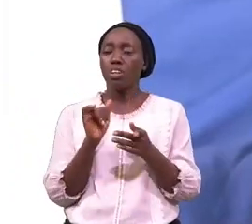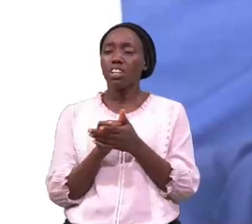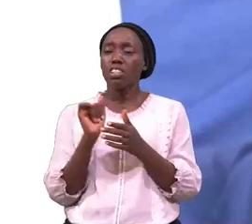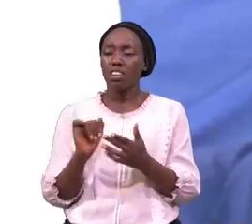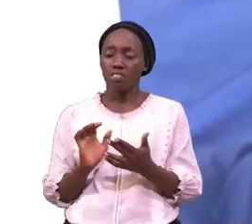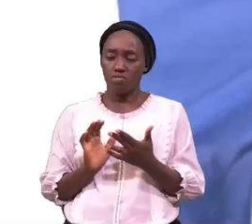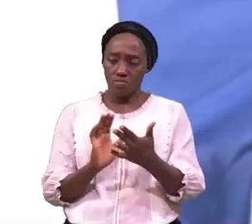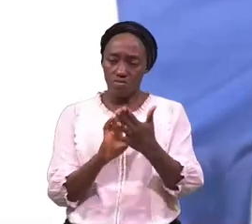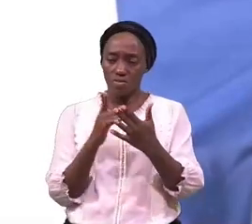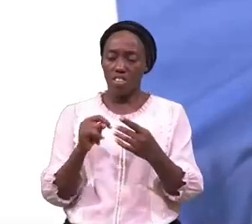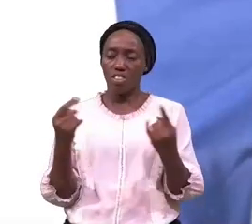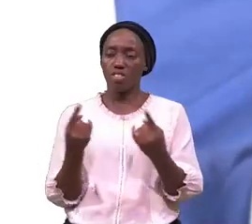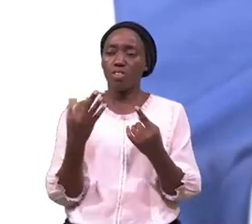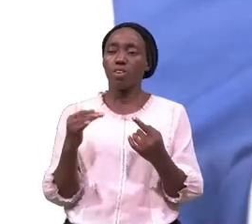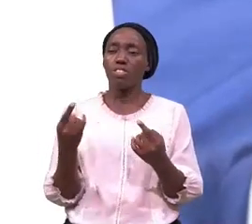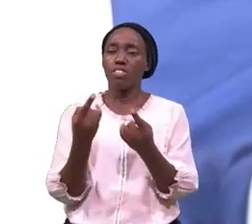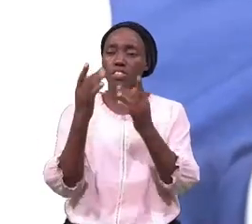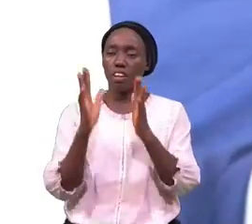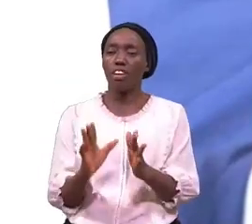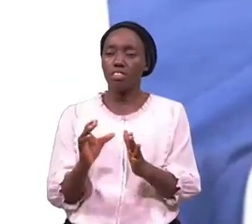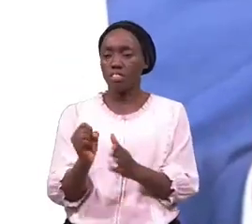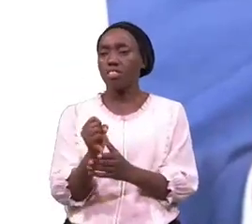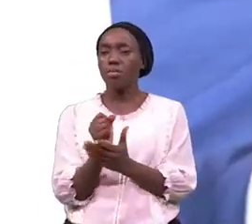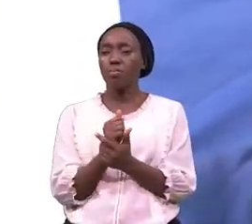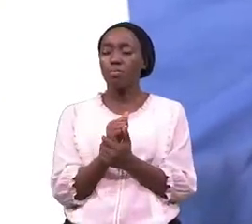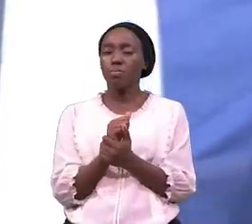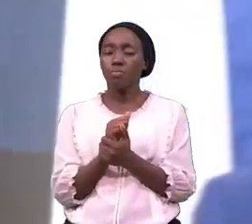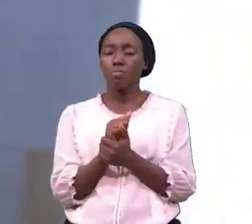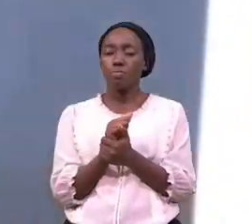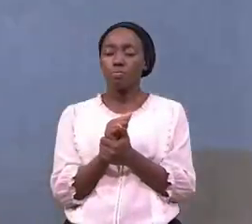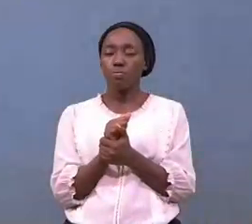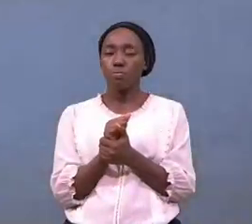Il ne parle pas de ceux-là qui ne peuvent pas affronter les péchés, le péché des pécheurs.